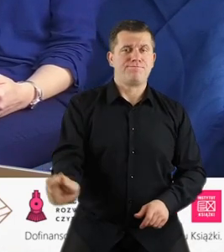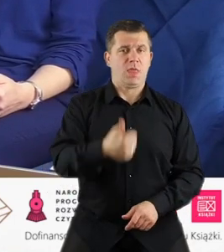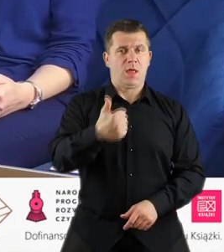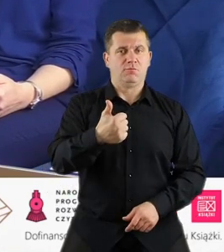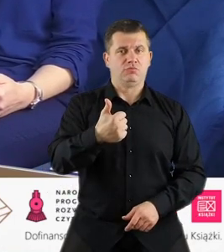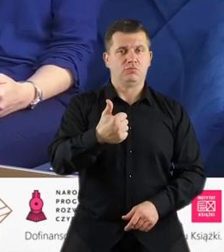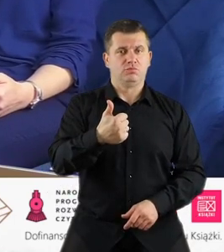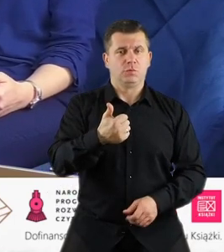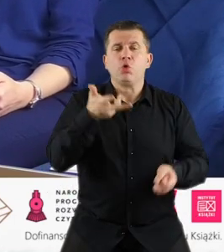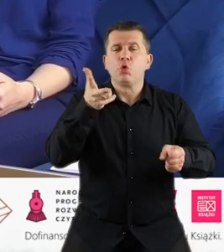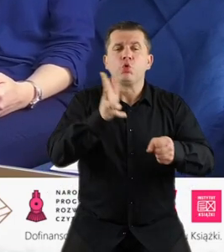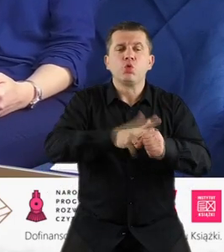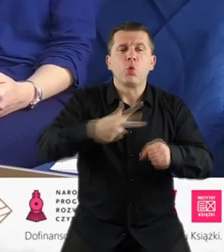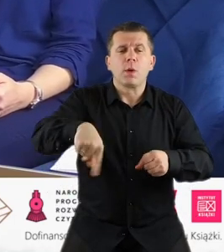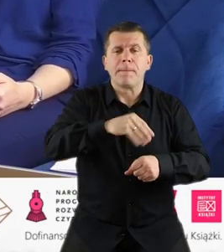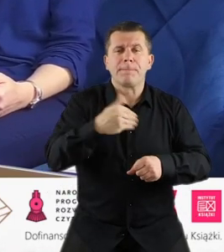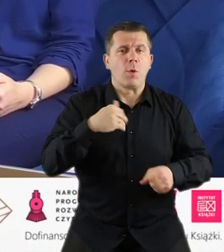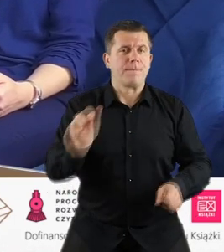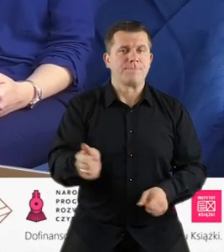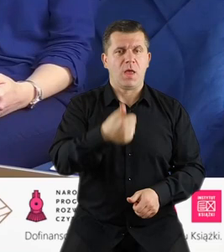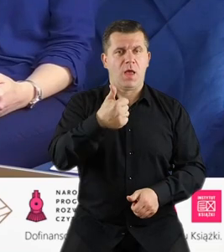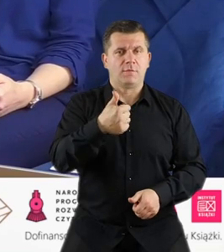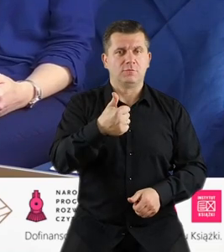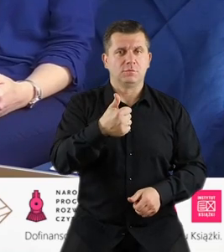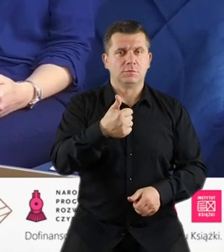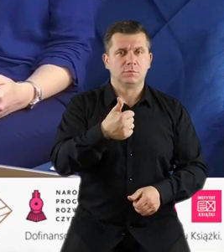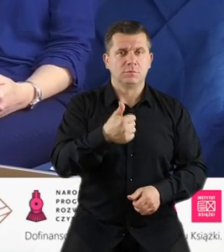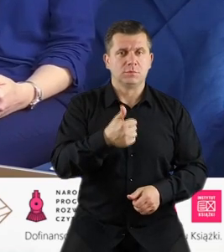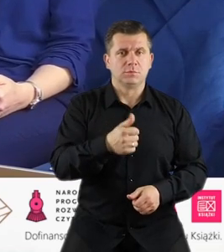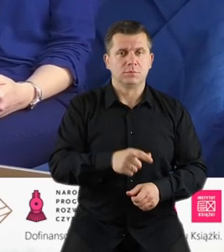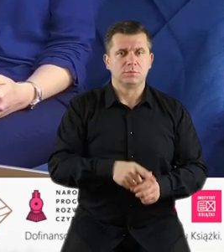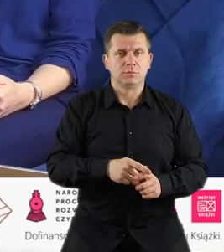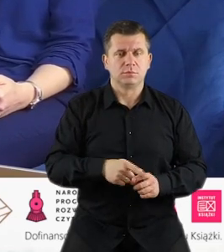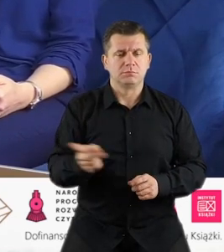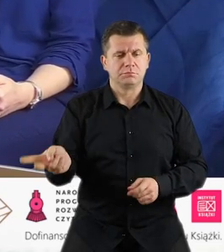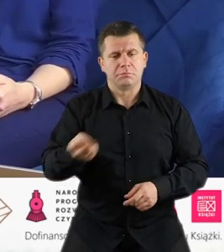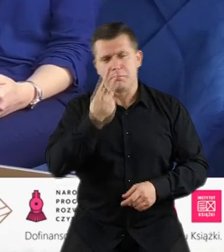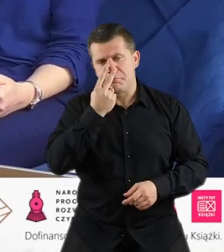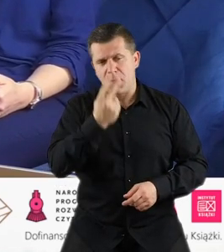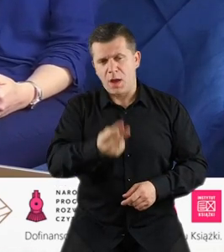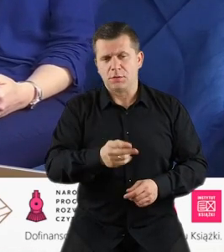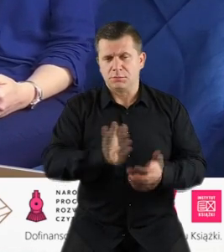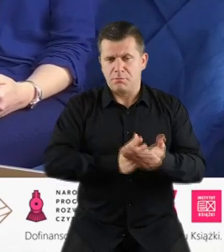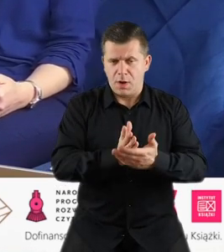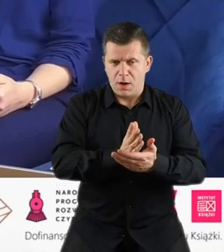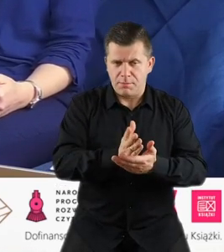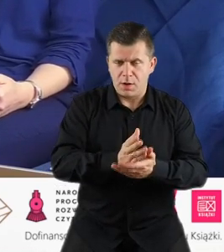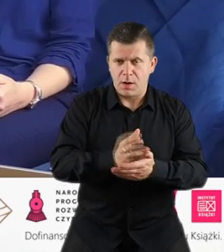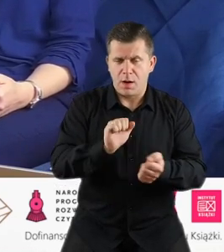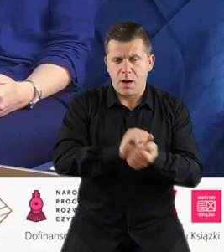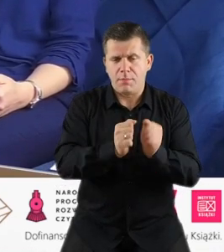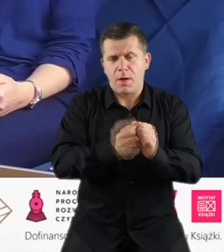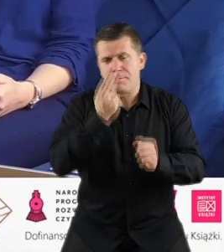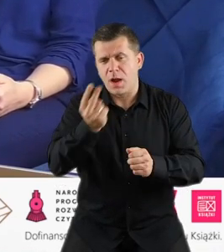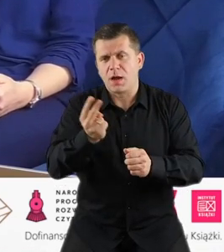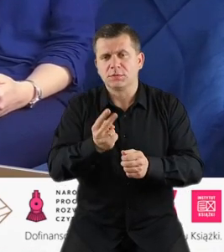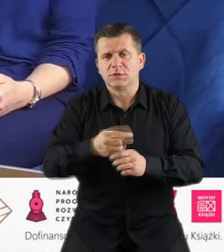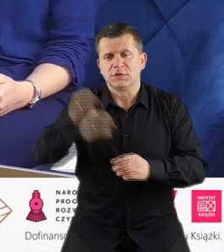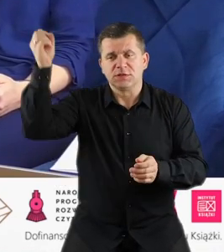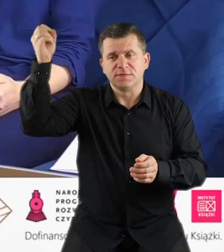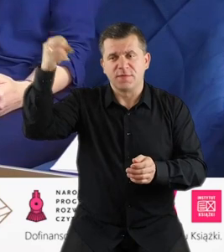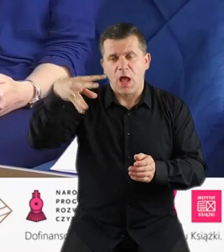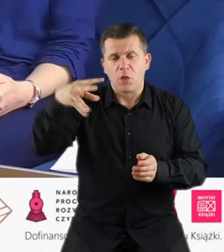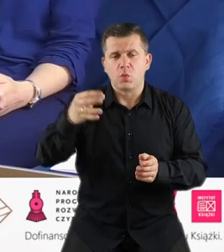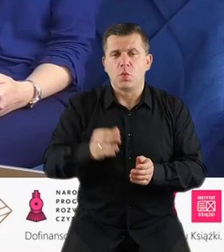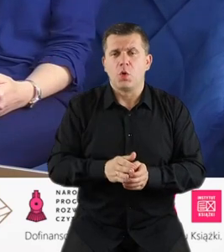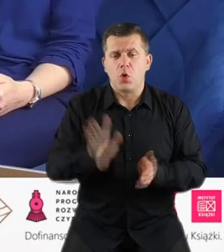pierwsze, która akwaforta była pierwsza, tak? Ta, która, na której Faust patrzy na mapę, czy ta, która patrzy na światło